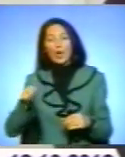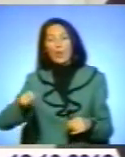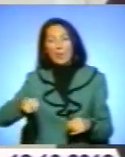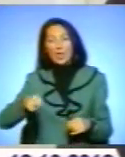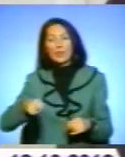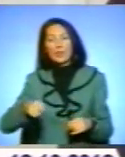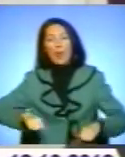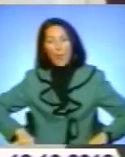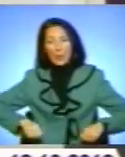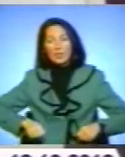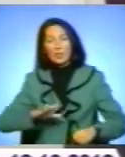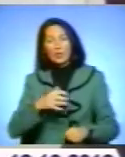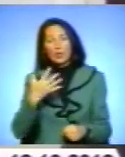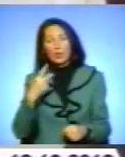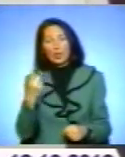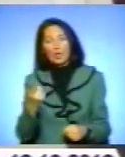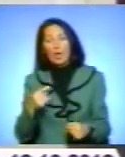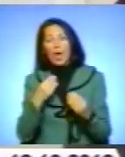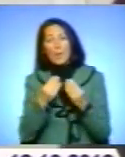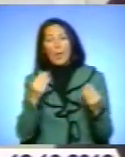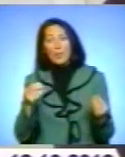561, меблями